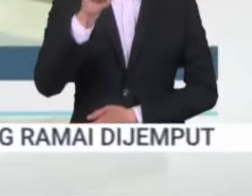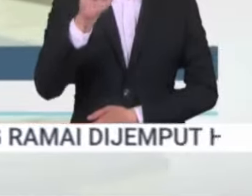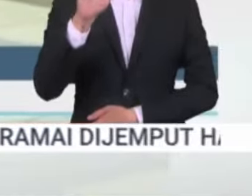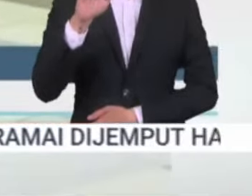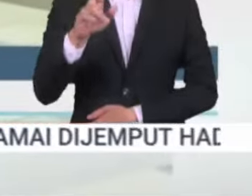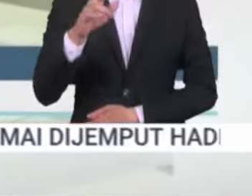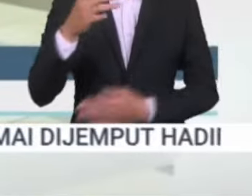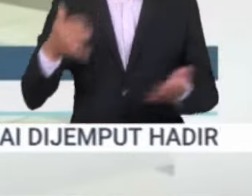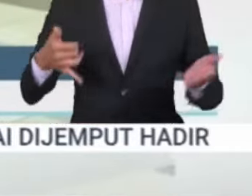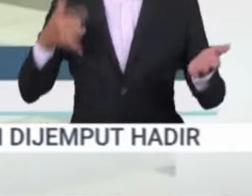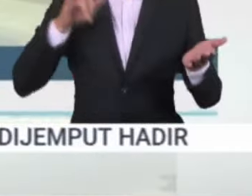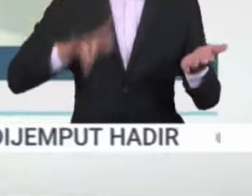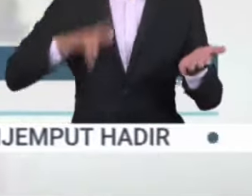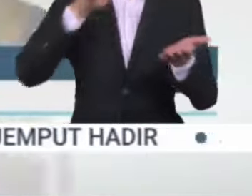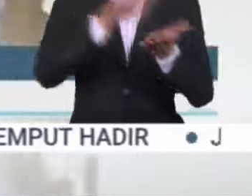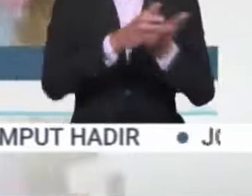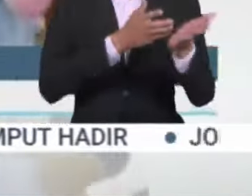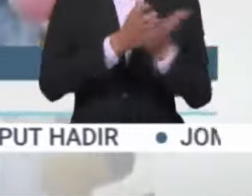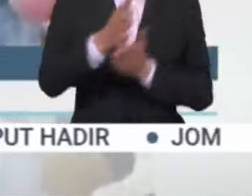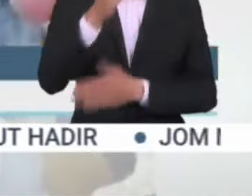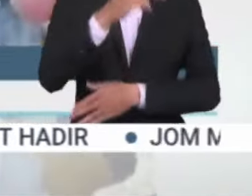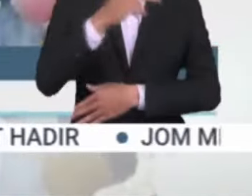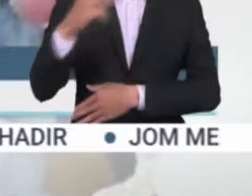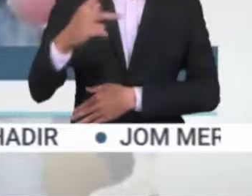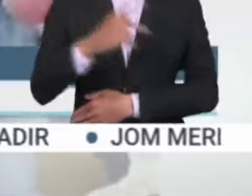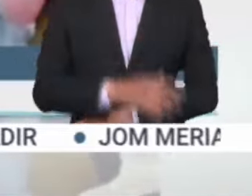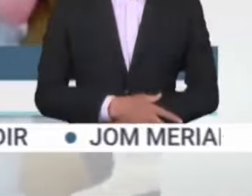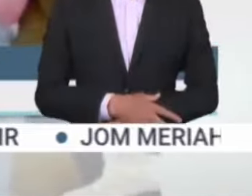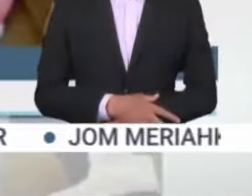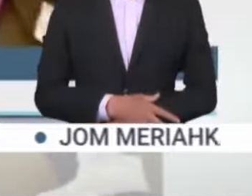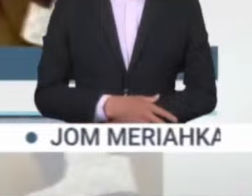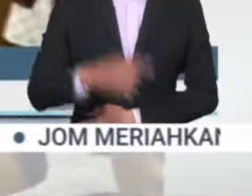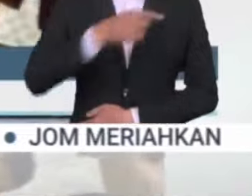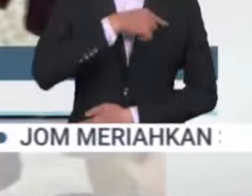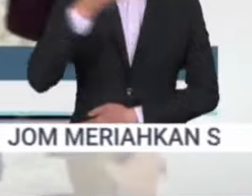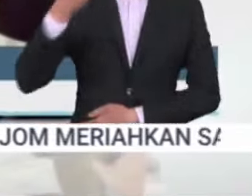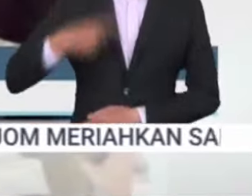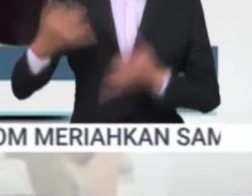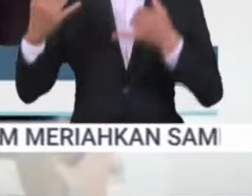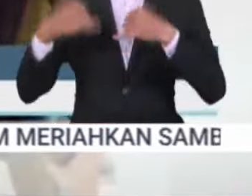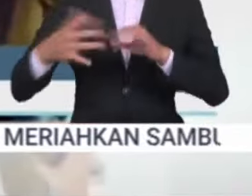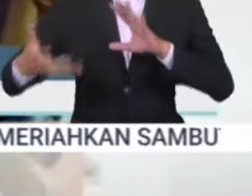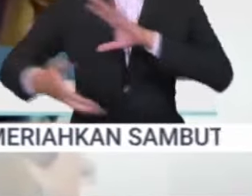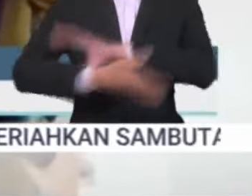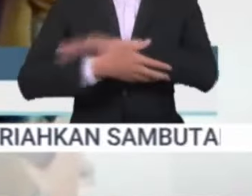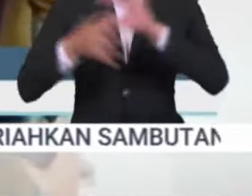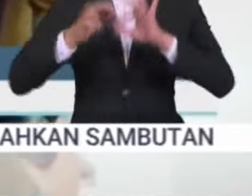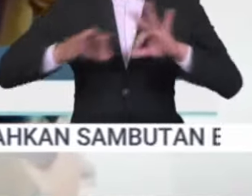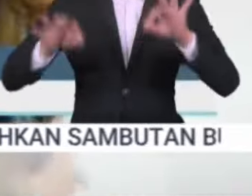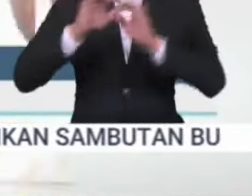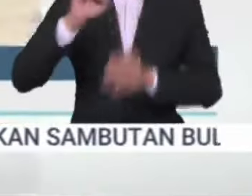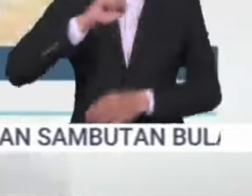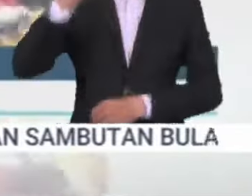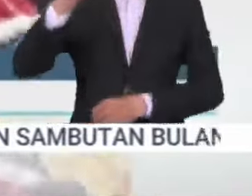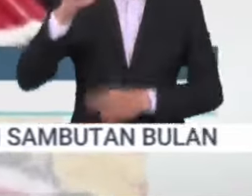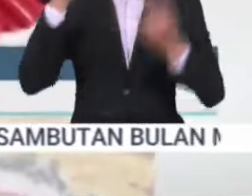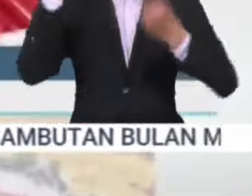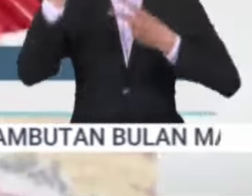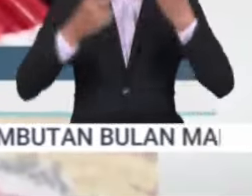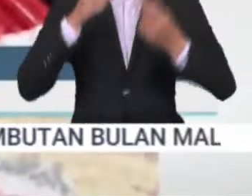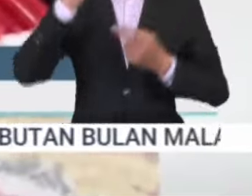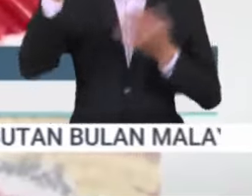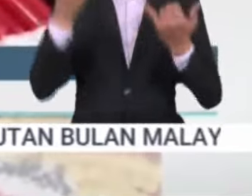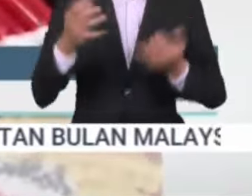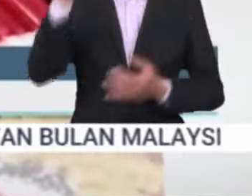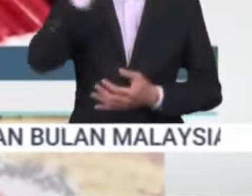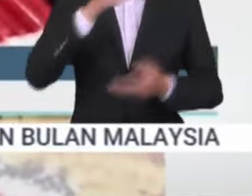Kota Kinabalu. Dato' Johnson berkata walaupun China kekal pasaran penting bagi Sabah, Lembaga Pelancongan Sabah sedang